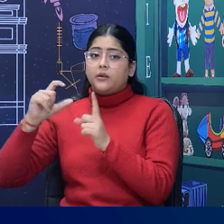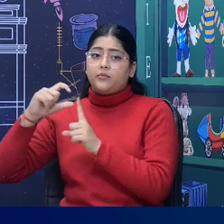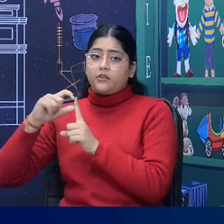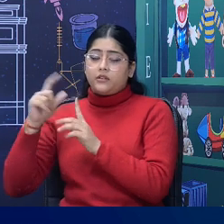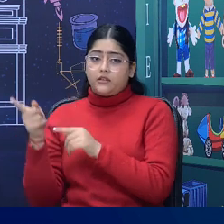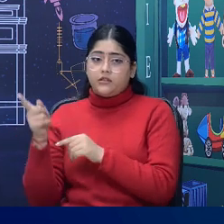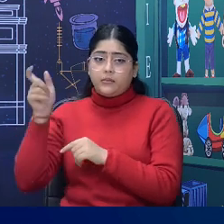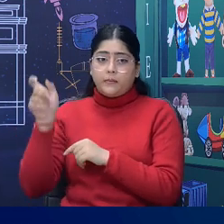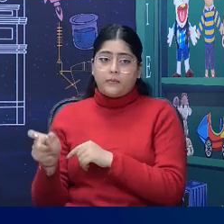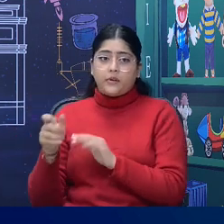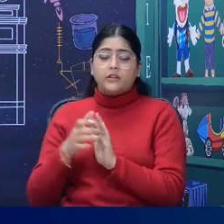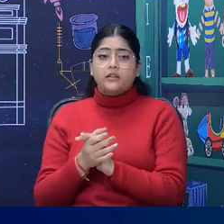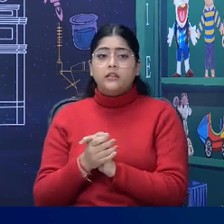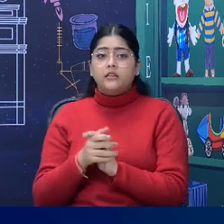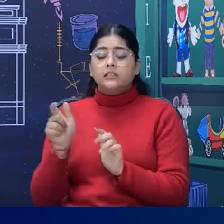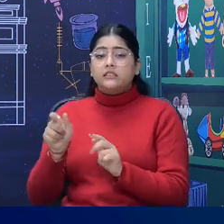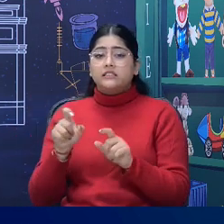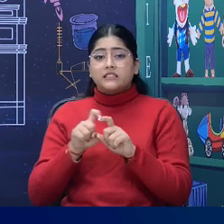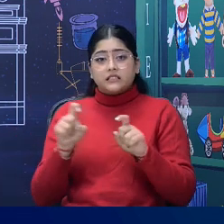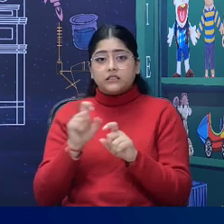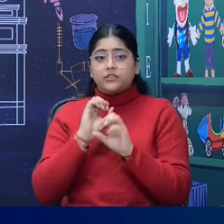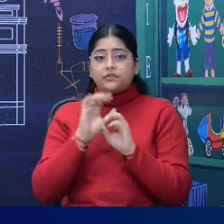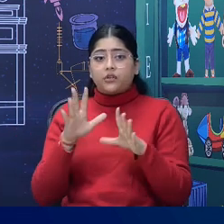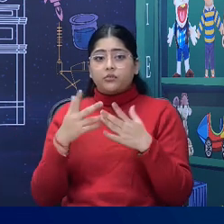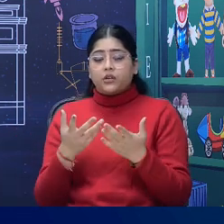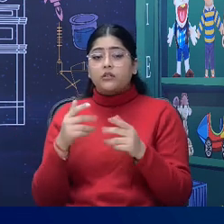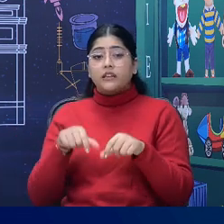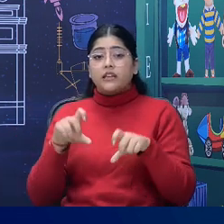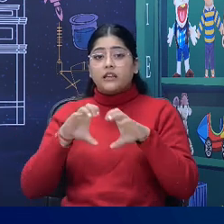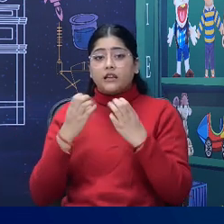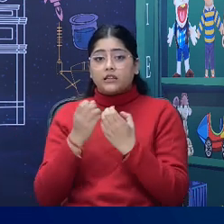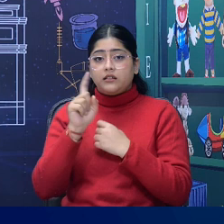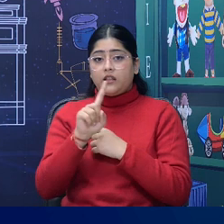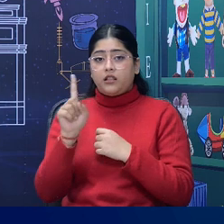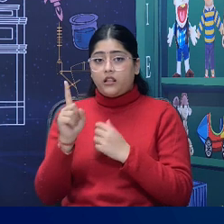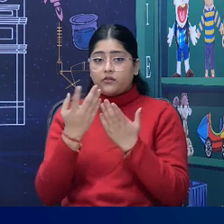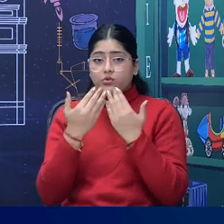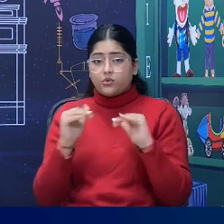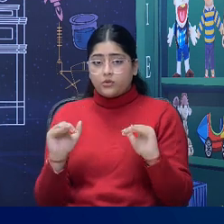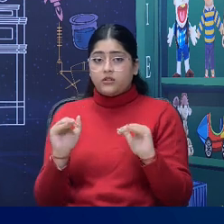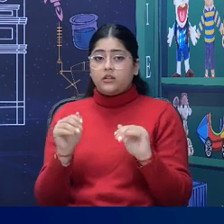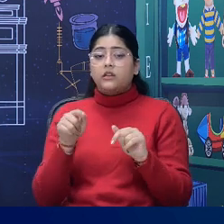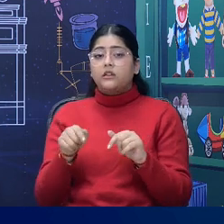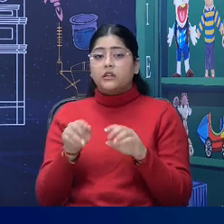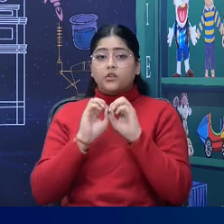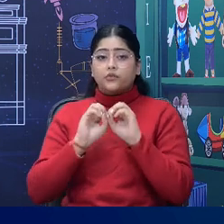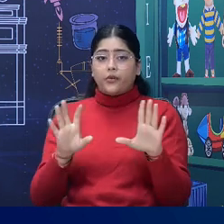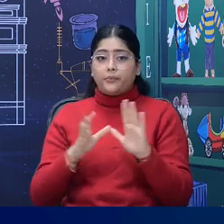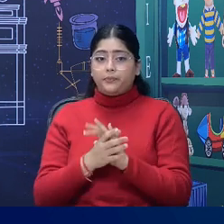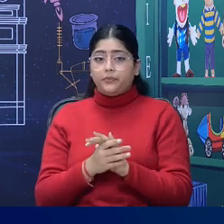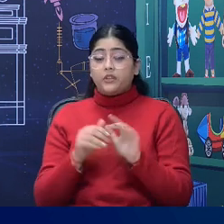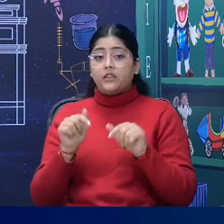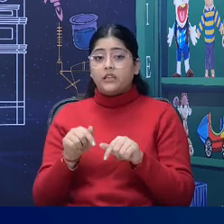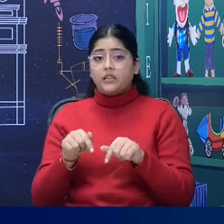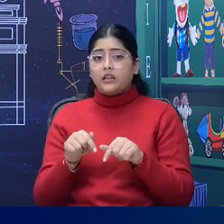लिए व्यंग क्या चीज होती है यह बताने के लिए इसको 11वीं के कक्षा के छात्रों के साथ इंट्रोड्यूस किया गया है कि वो व्यंग